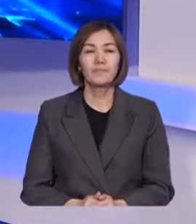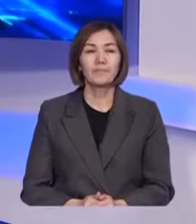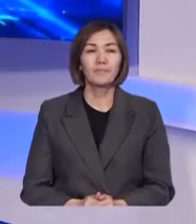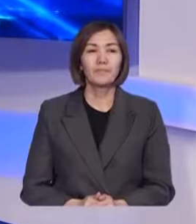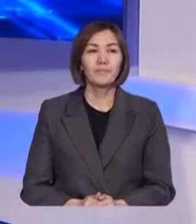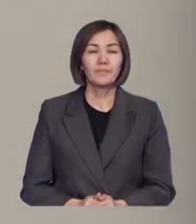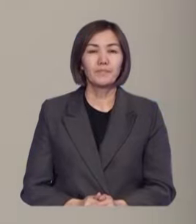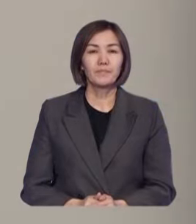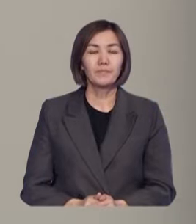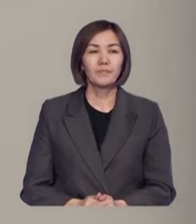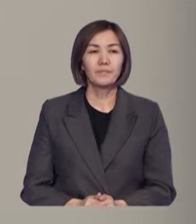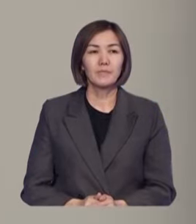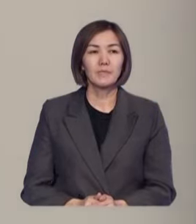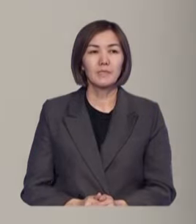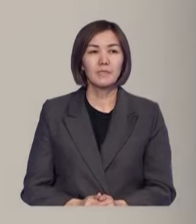жалғастырады.